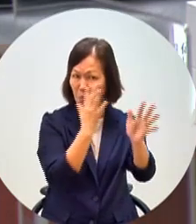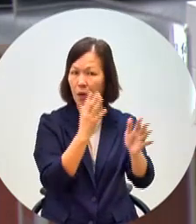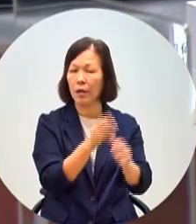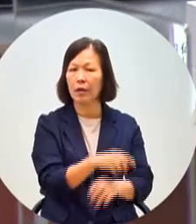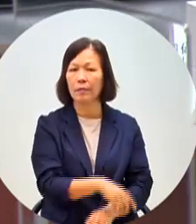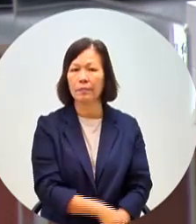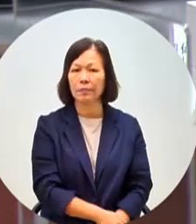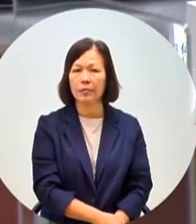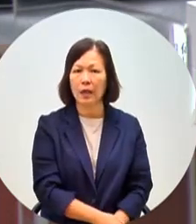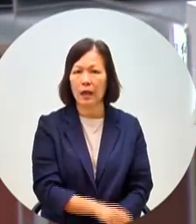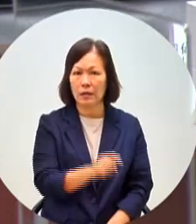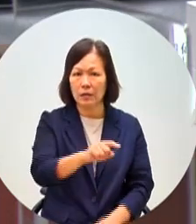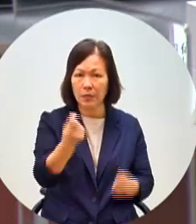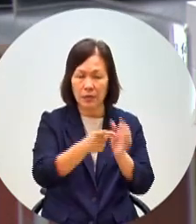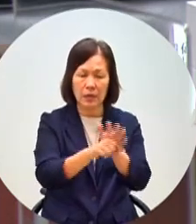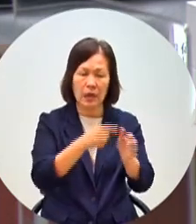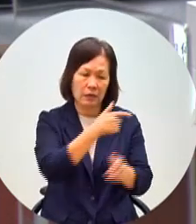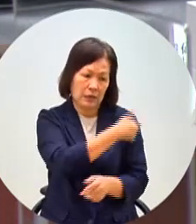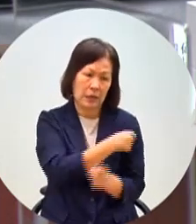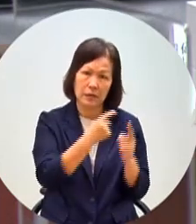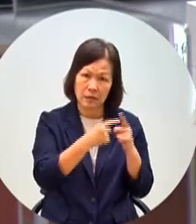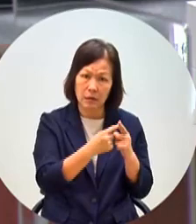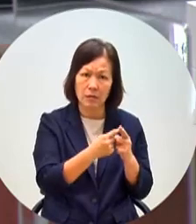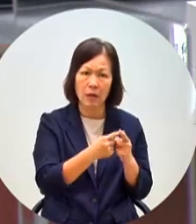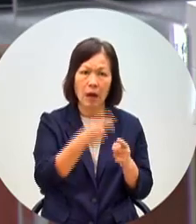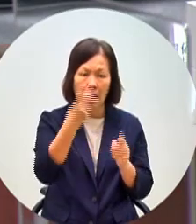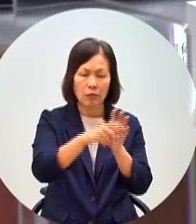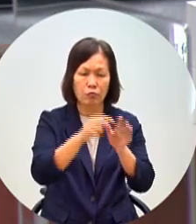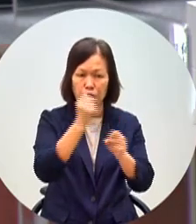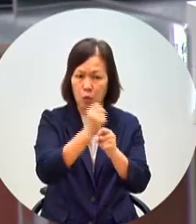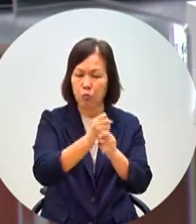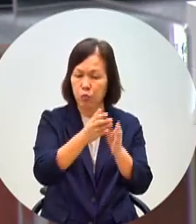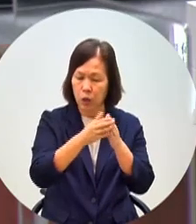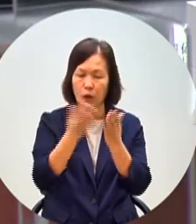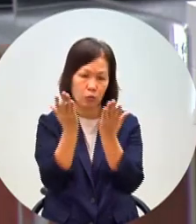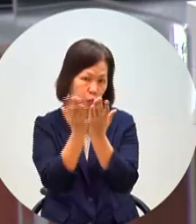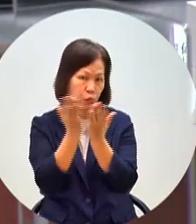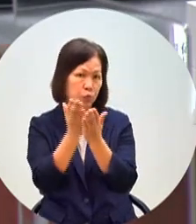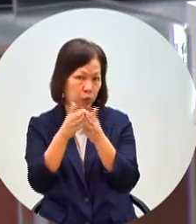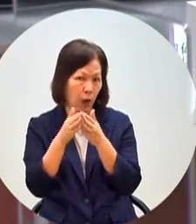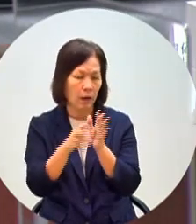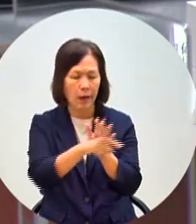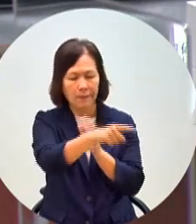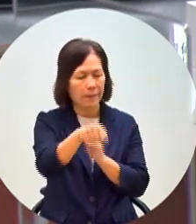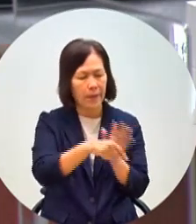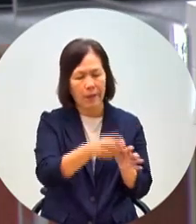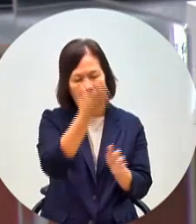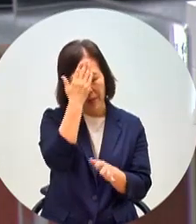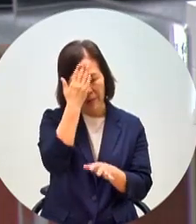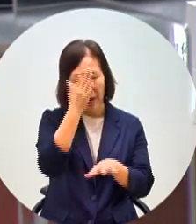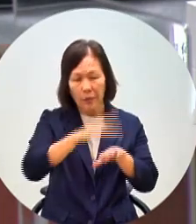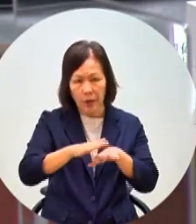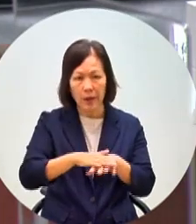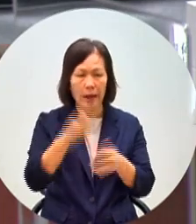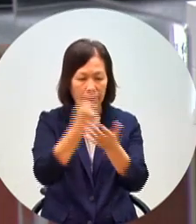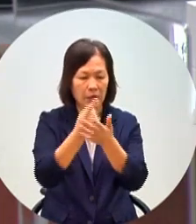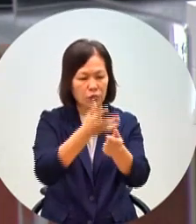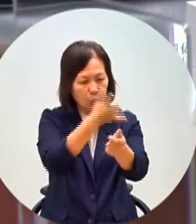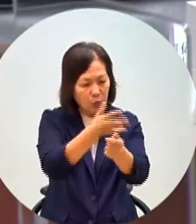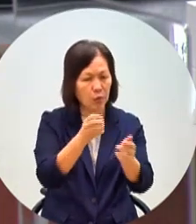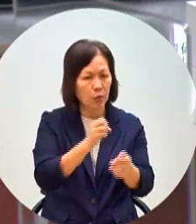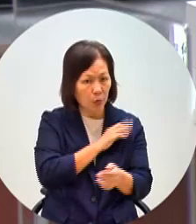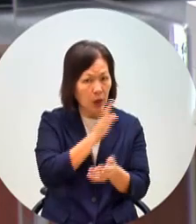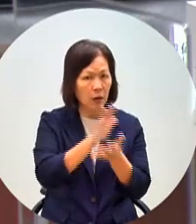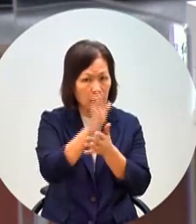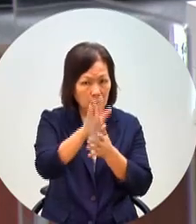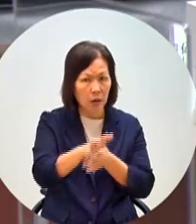所以变成要施打的人，尤其是要上班上学的人，他很困扰，因为他每次问完，